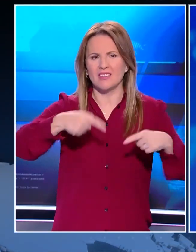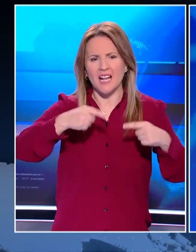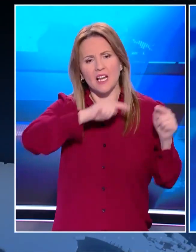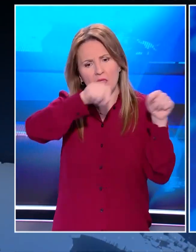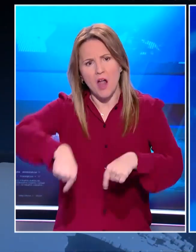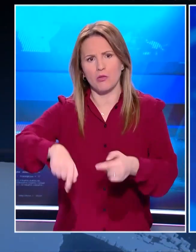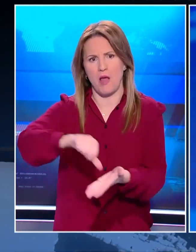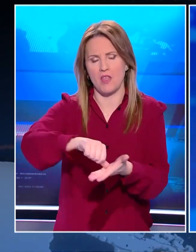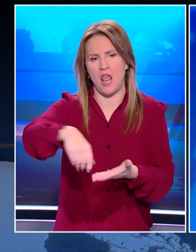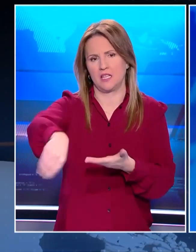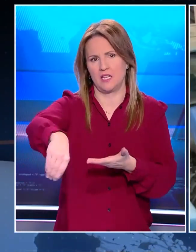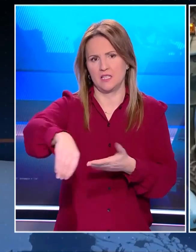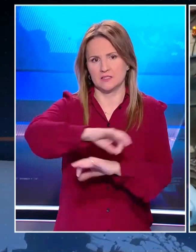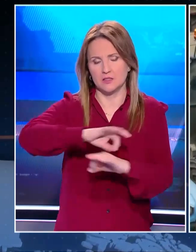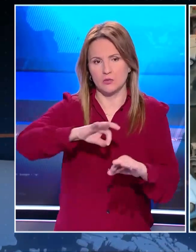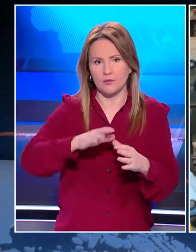Υπότιτλοι AUTHORWAVE